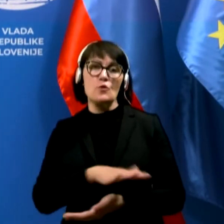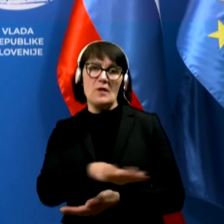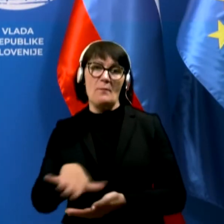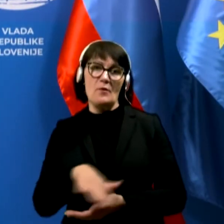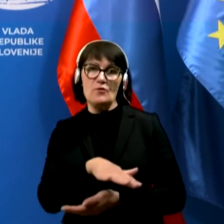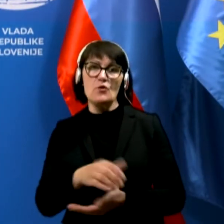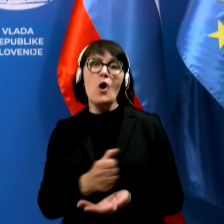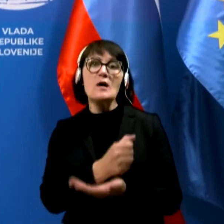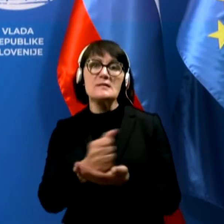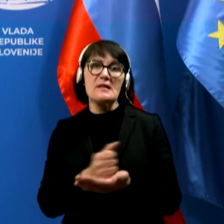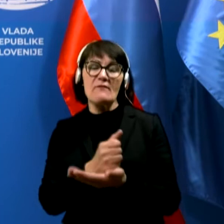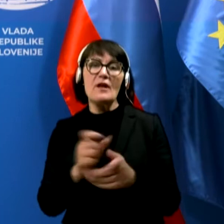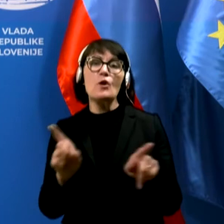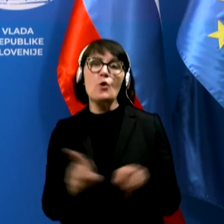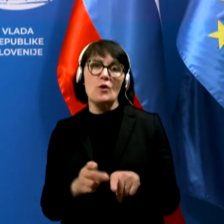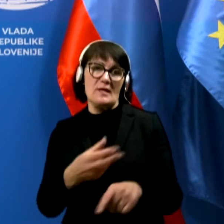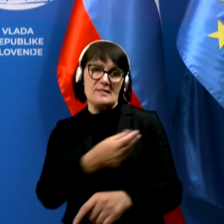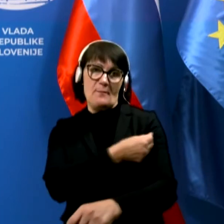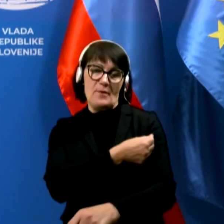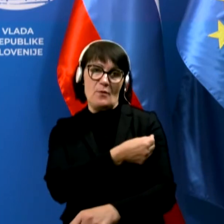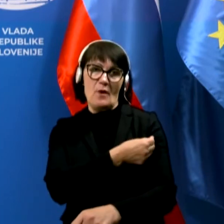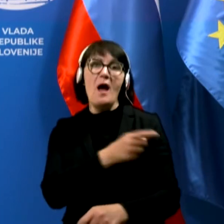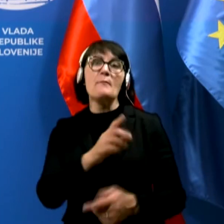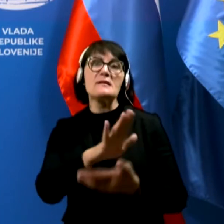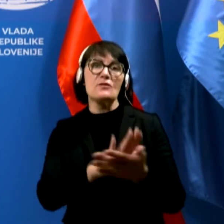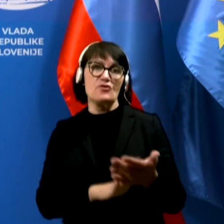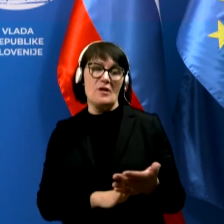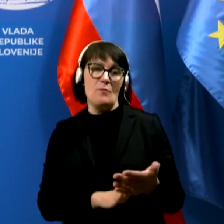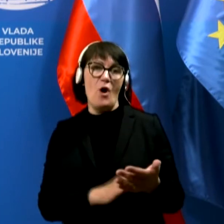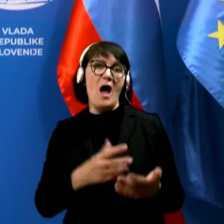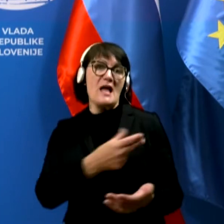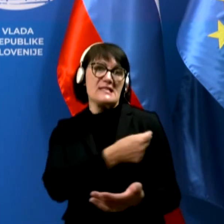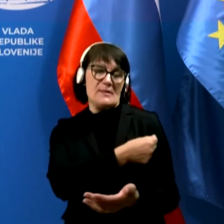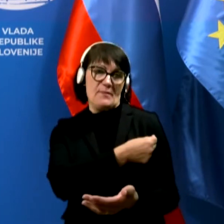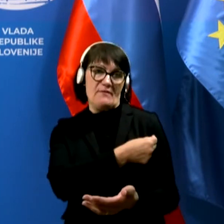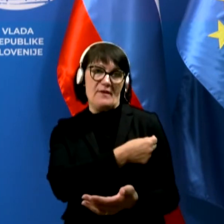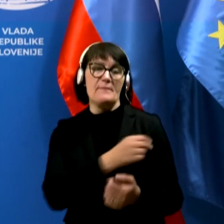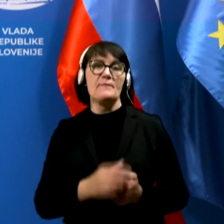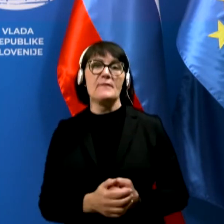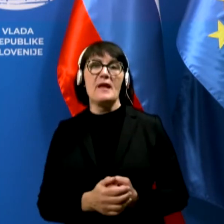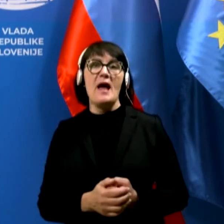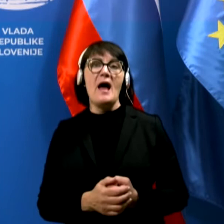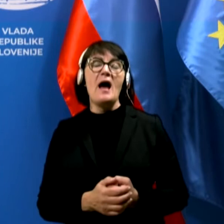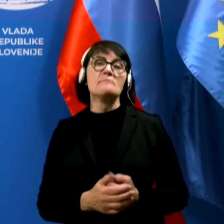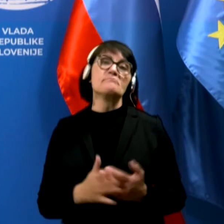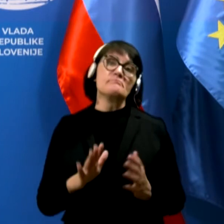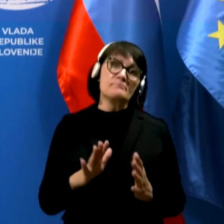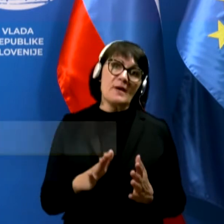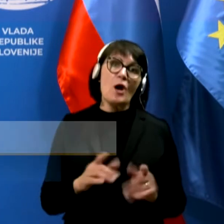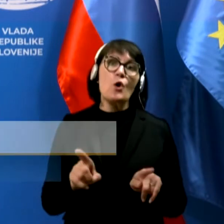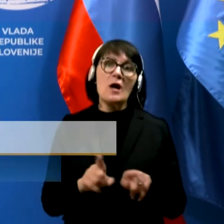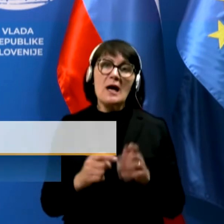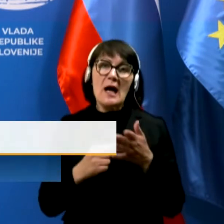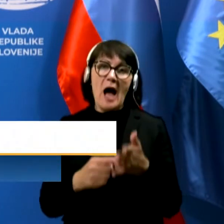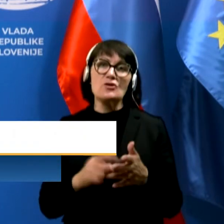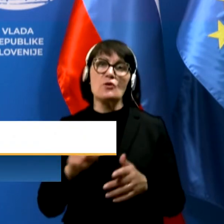farmacije v Ljubljani pa je predstavil novosti na področju zdravil in cepil proti COVID-19. Nekako kaže